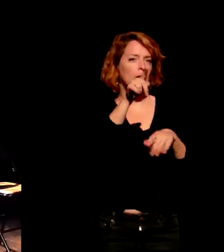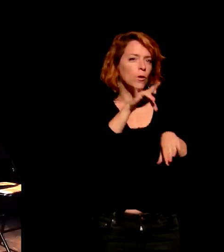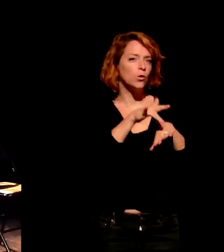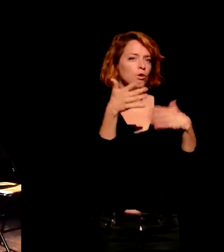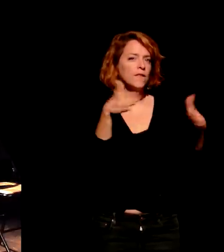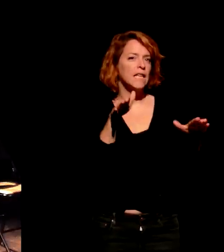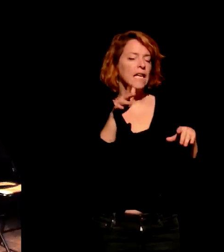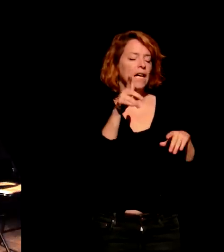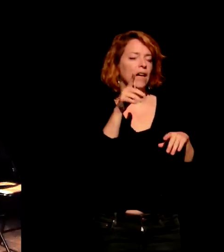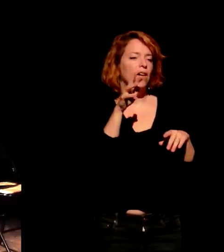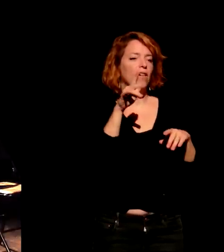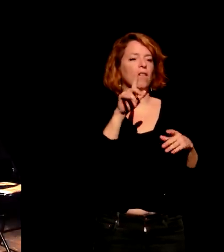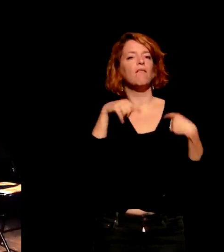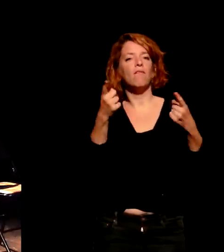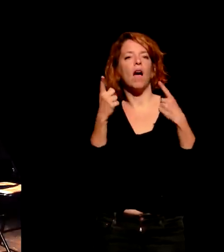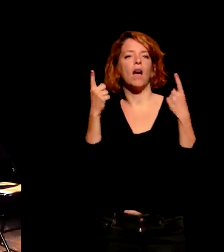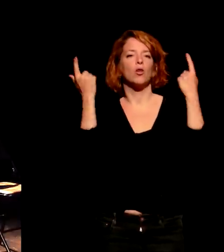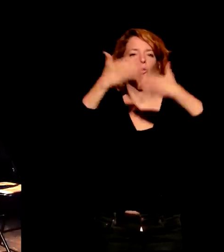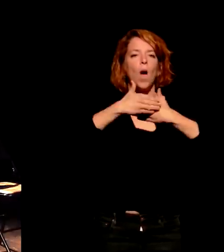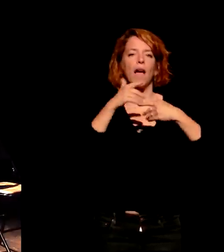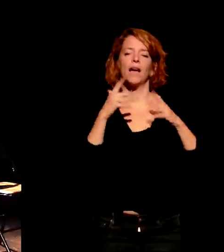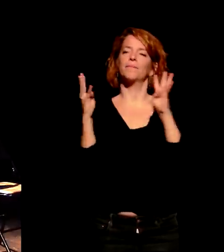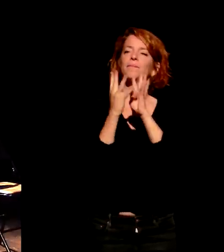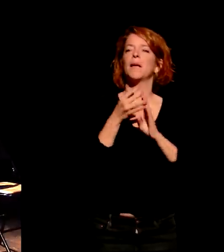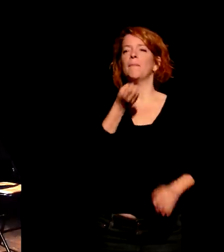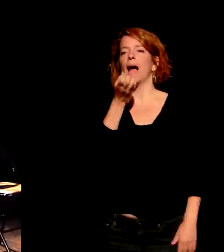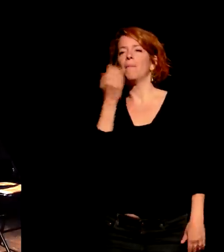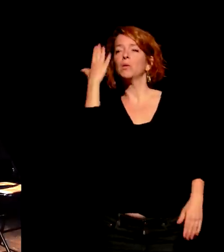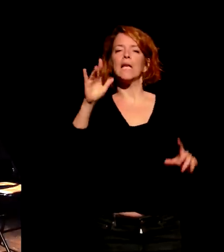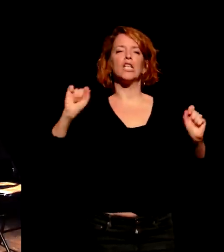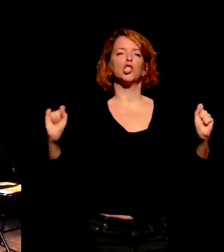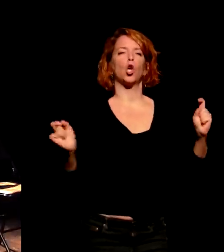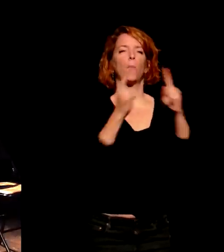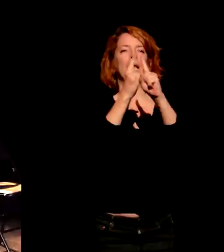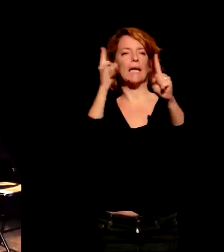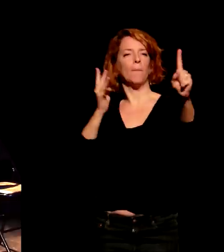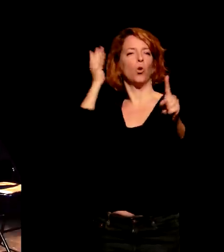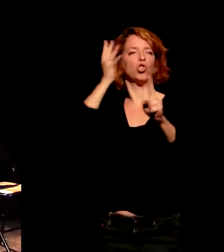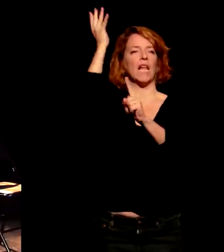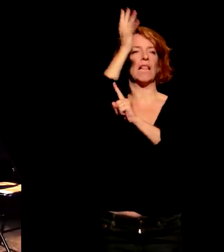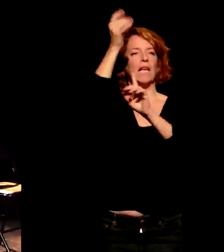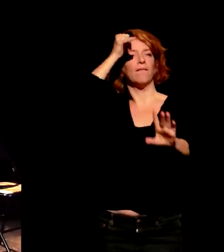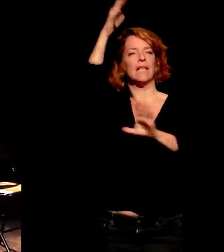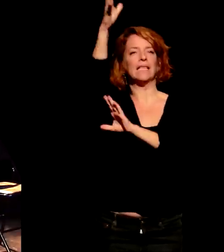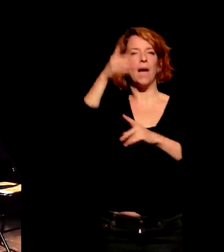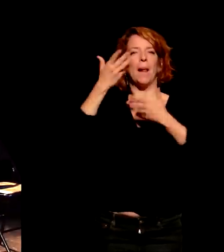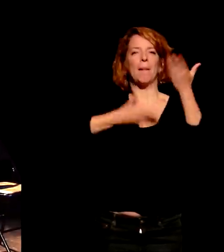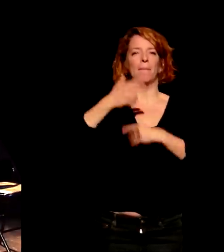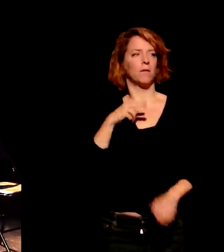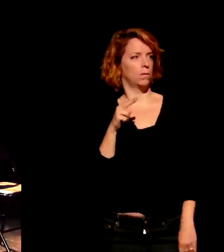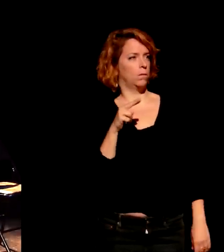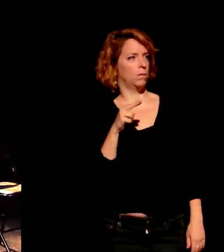qu'on a dans les soirées mondaines quand on essaye de passionner les gens pour la géométrie projective ou... Grand moment de solitude, voilà. C'est...